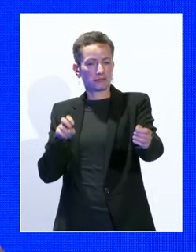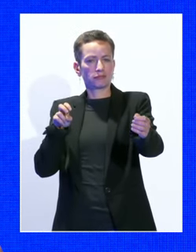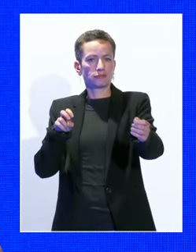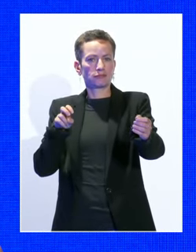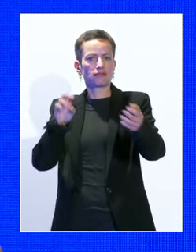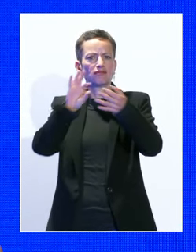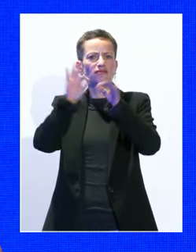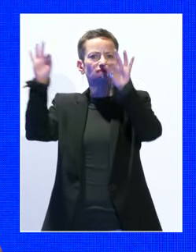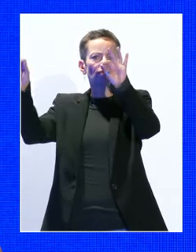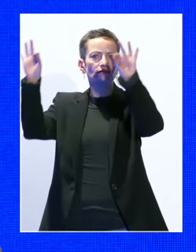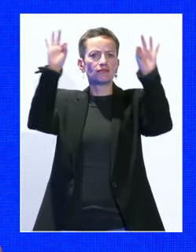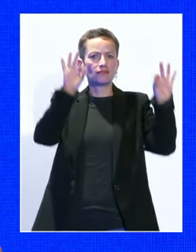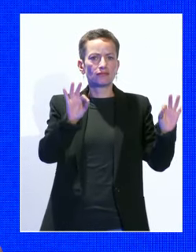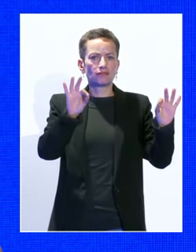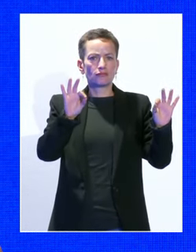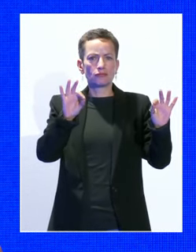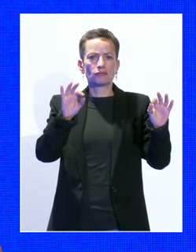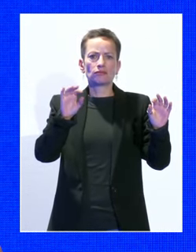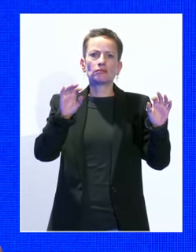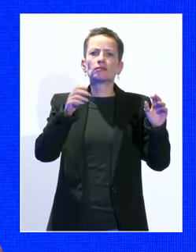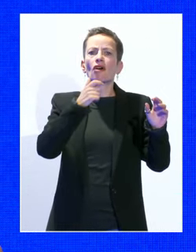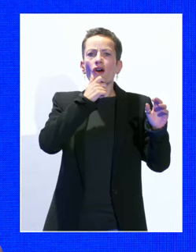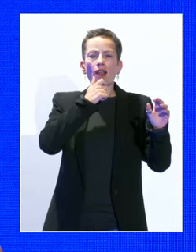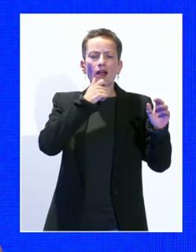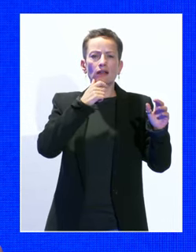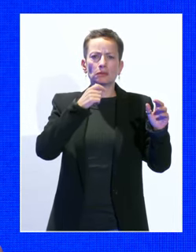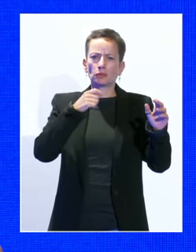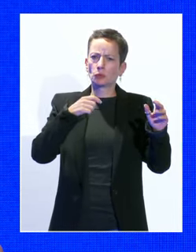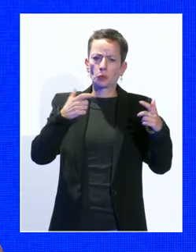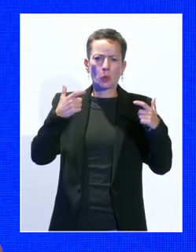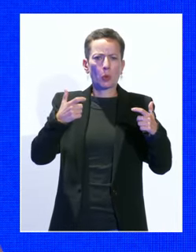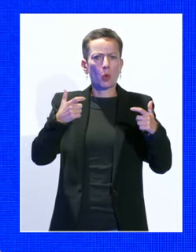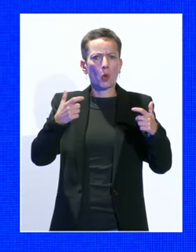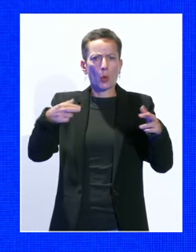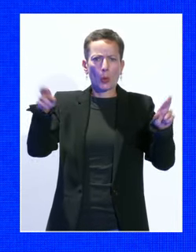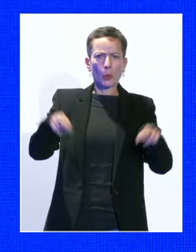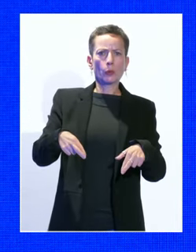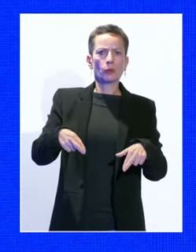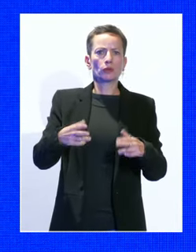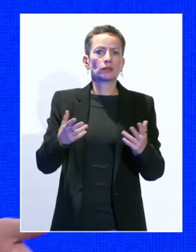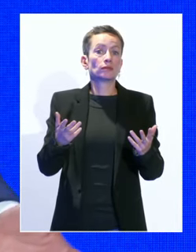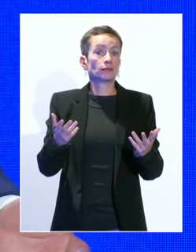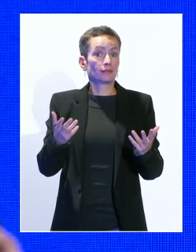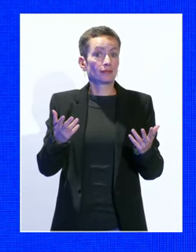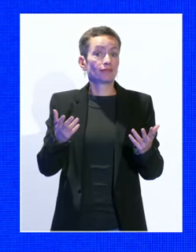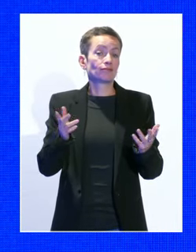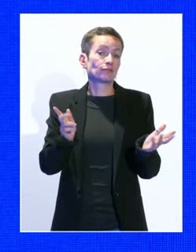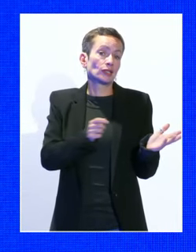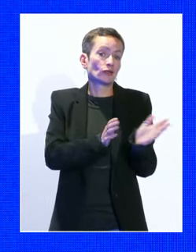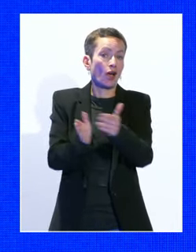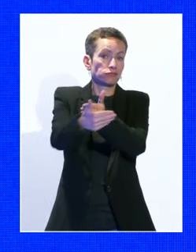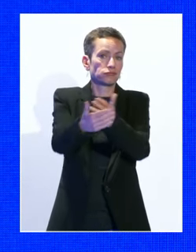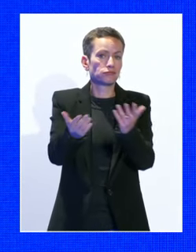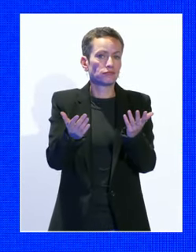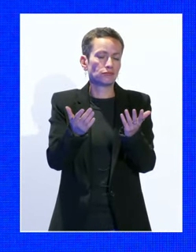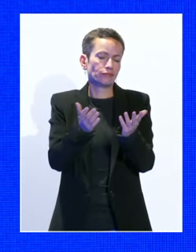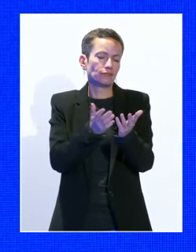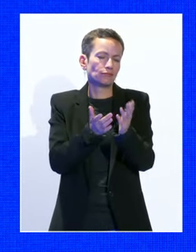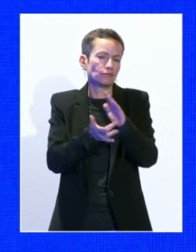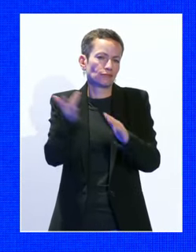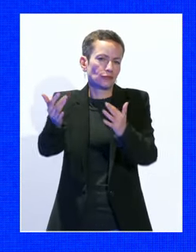« take back control », « reprenez le contrôle », et sur fond, évidemment, de